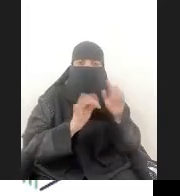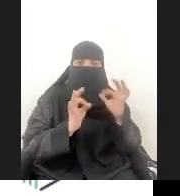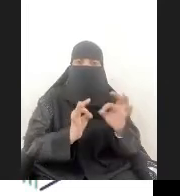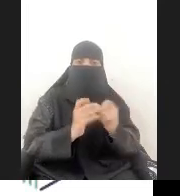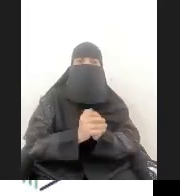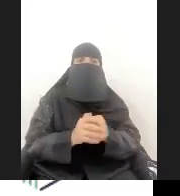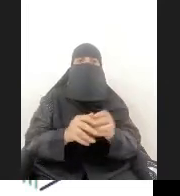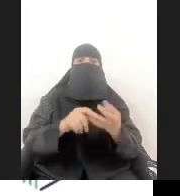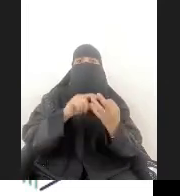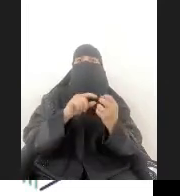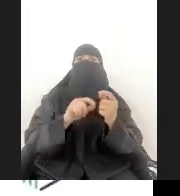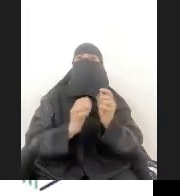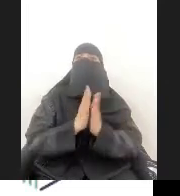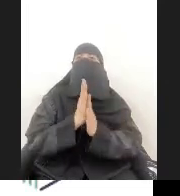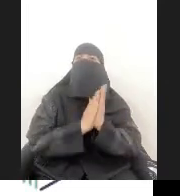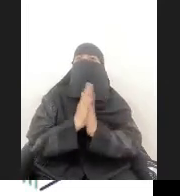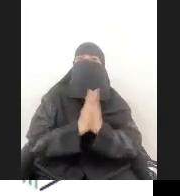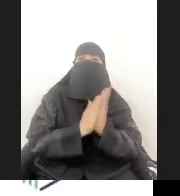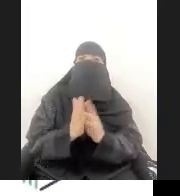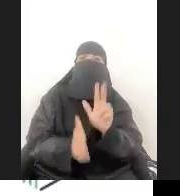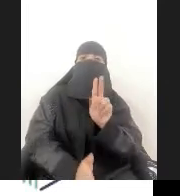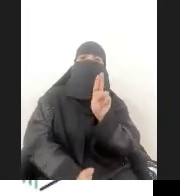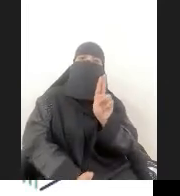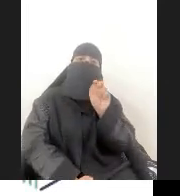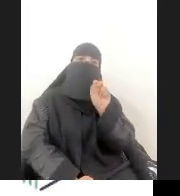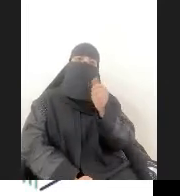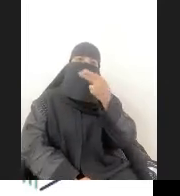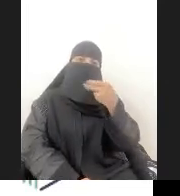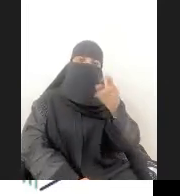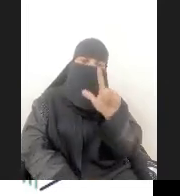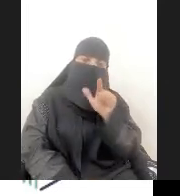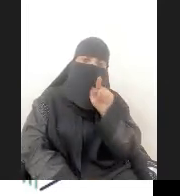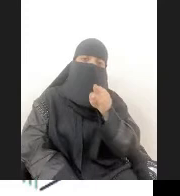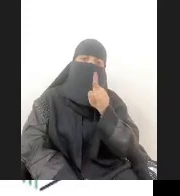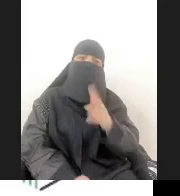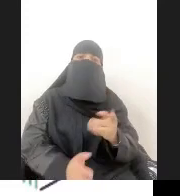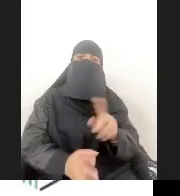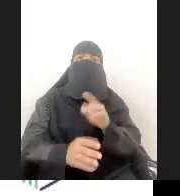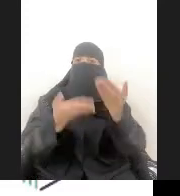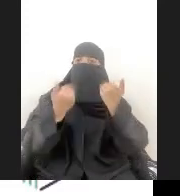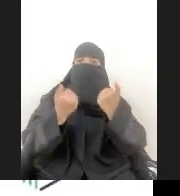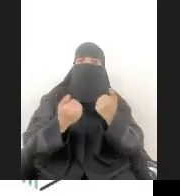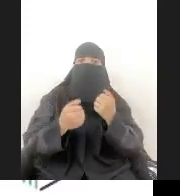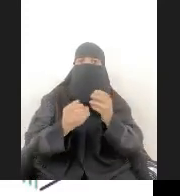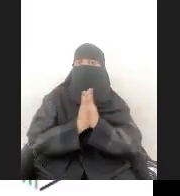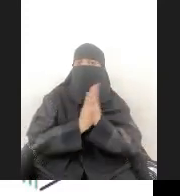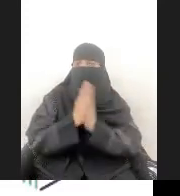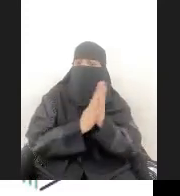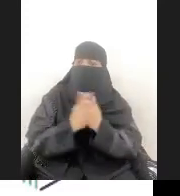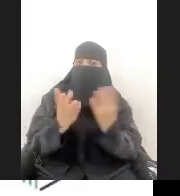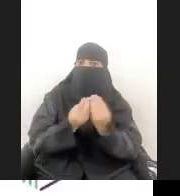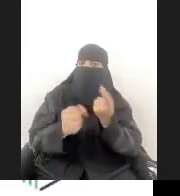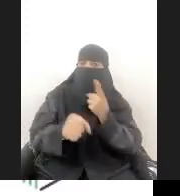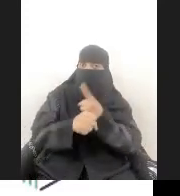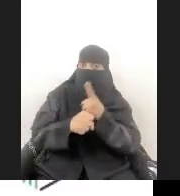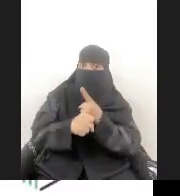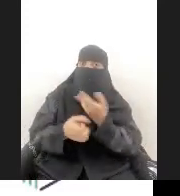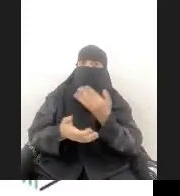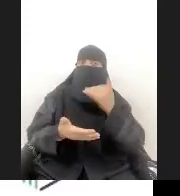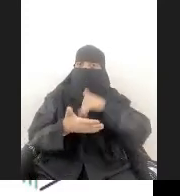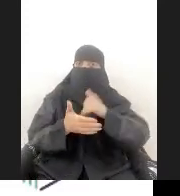أركان أو أربعة أنماط. إذا ما في تفاعل مع المعلم سواء داخل الفصل أو خارجه بيكون في